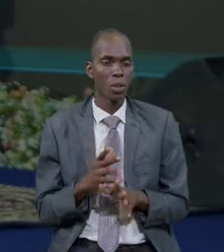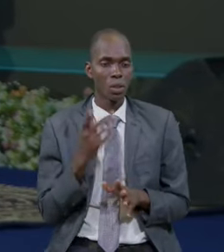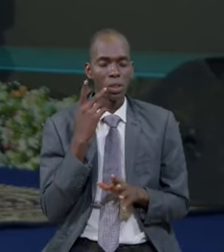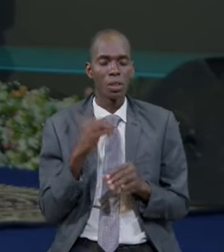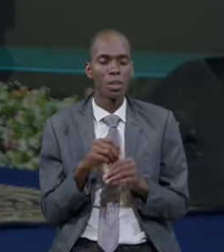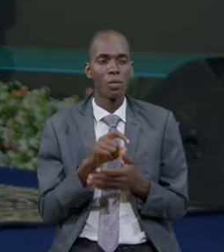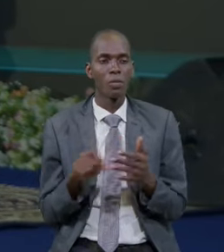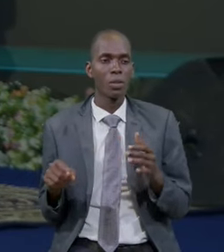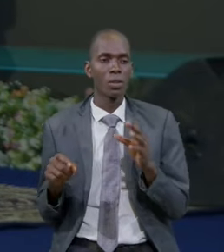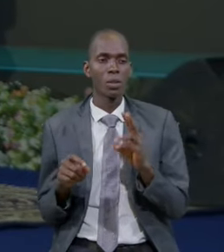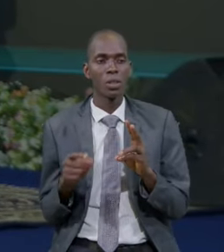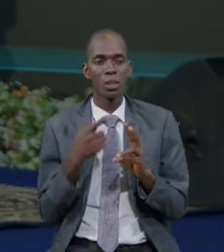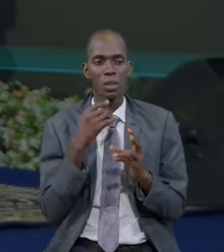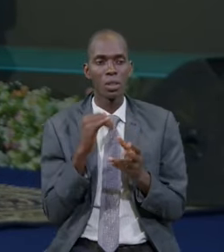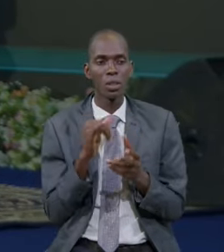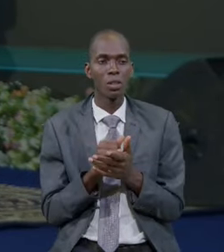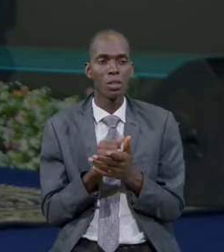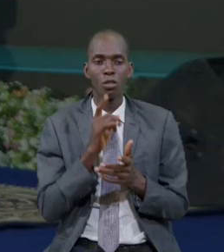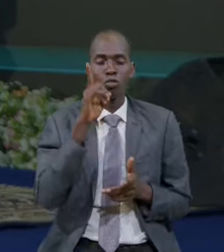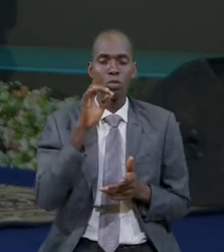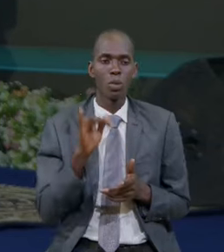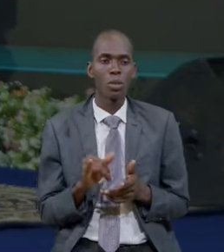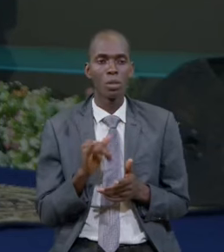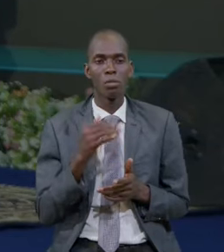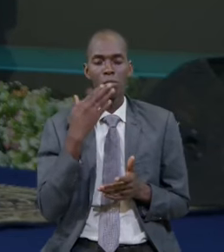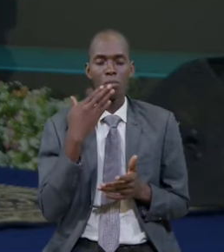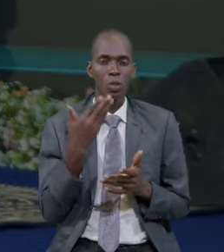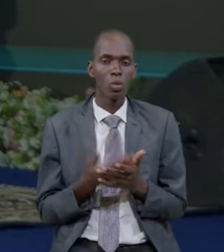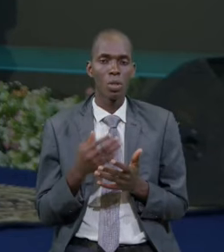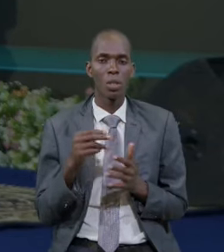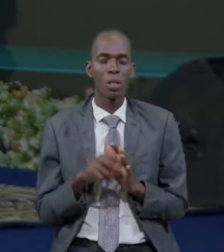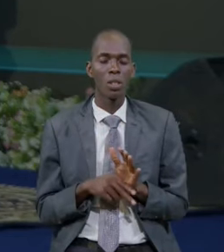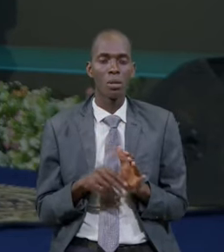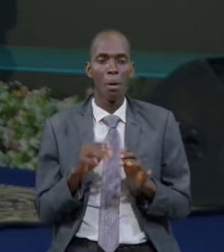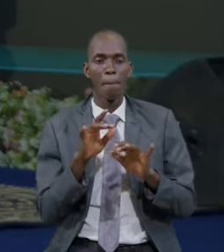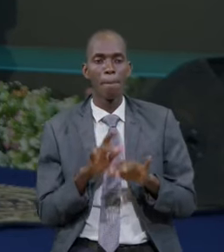bonté, la grâce, le bonheur et la grâce